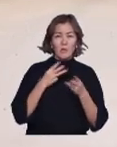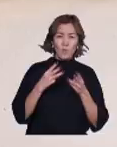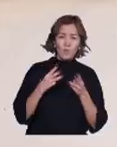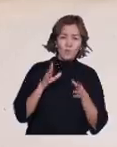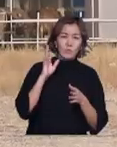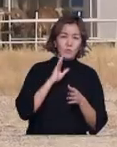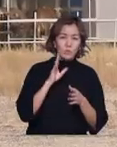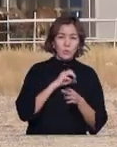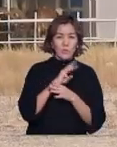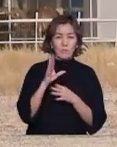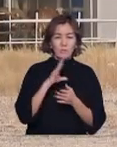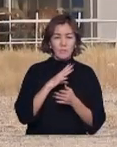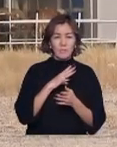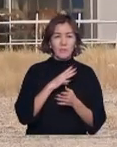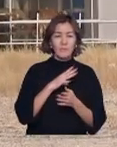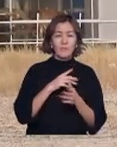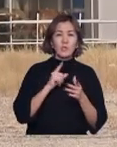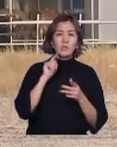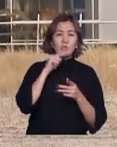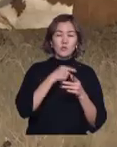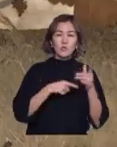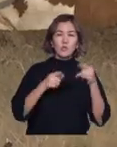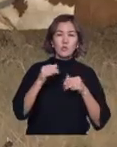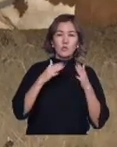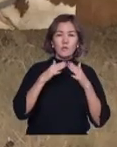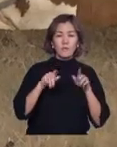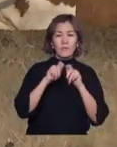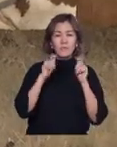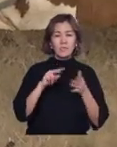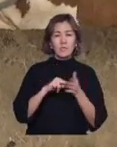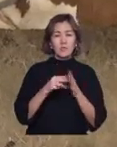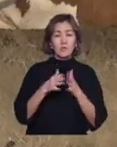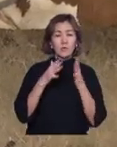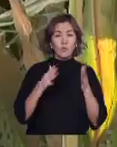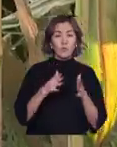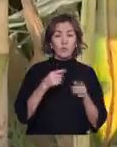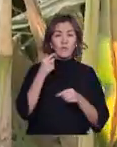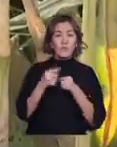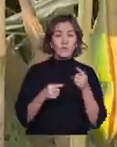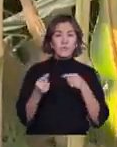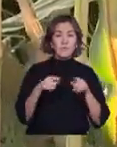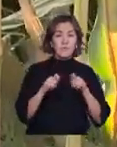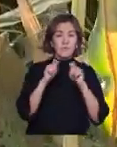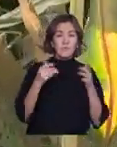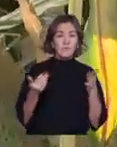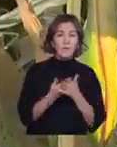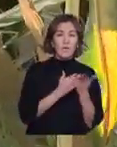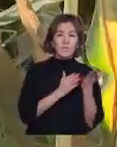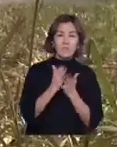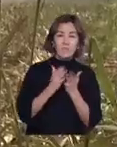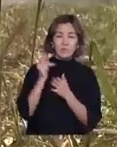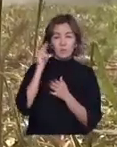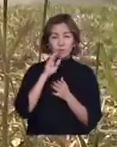деген сияқты. Жүгері өсіріп, сүт фермасын ашқан Жәнібек Охановтың жоспары көп, келешекте кәсібін кеңейтіп, жаңа салаларды игеруге